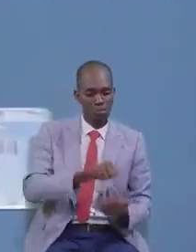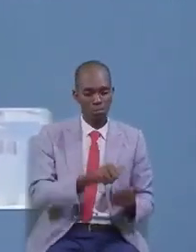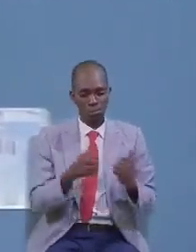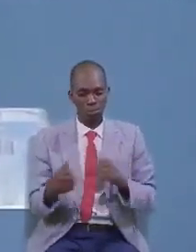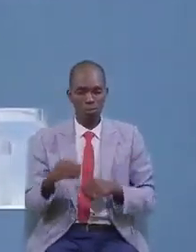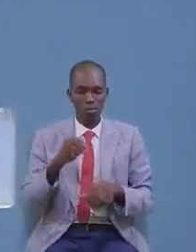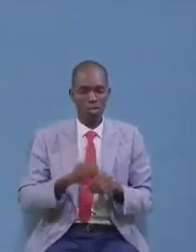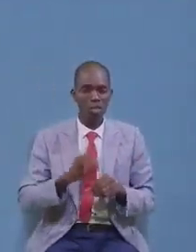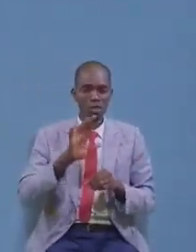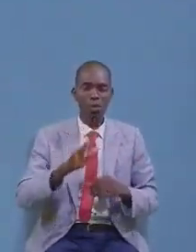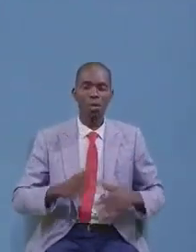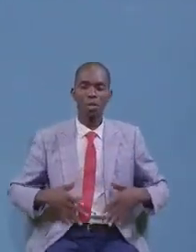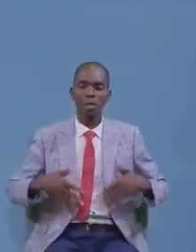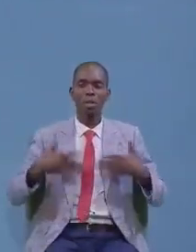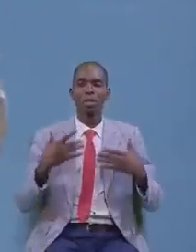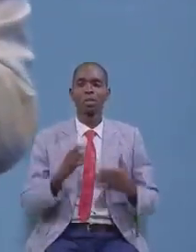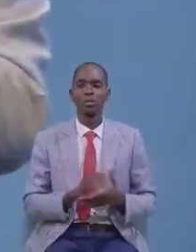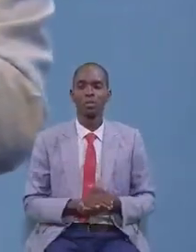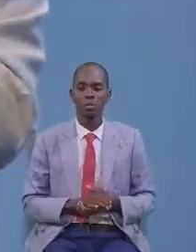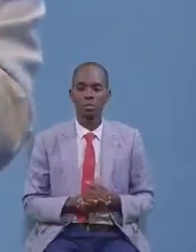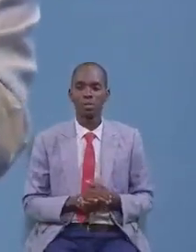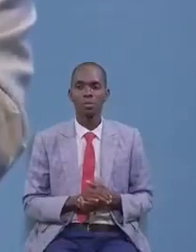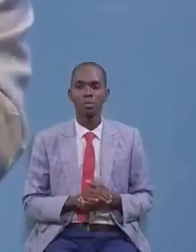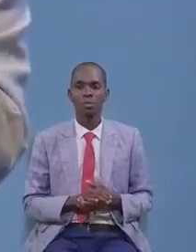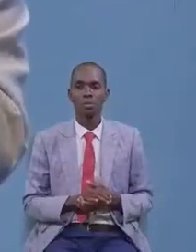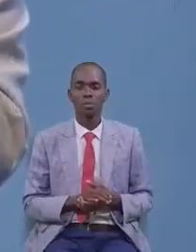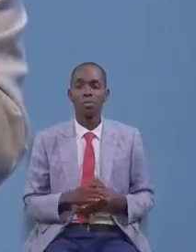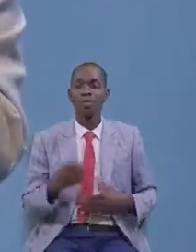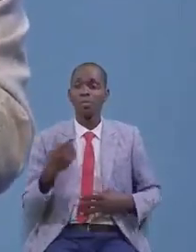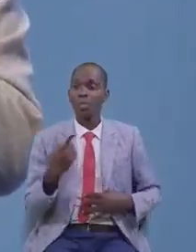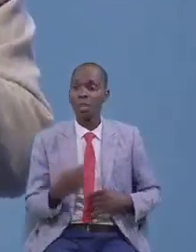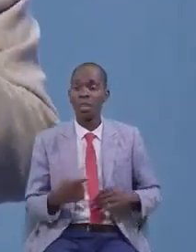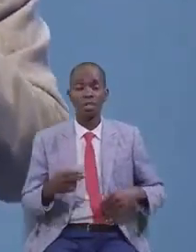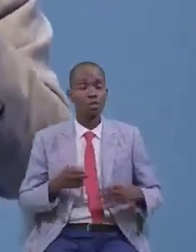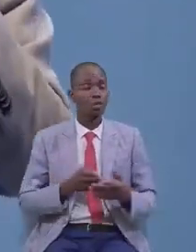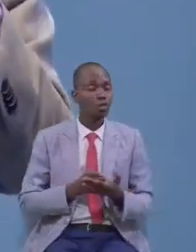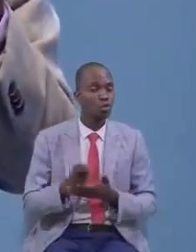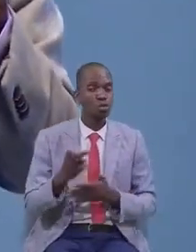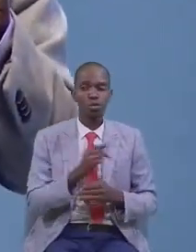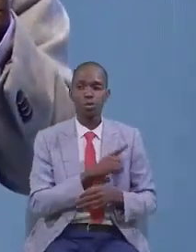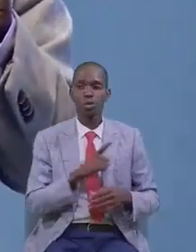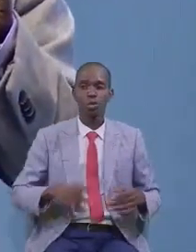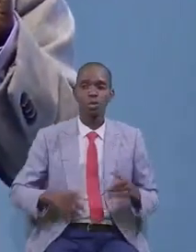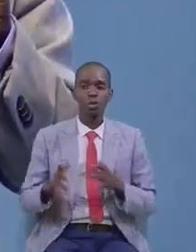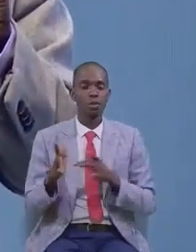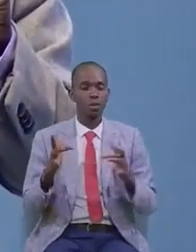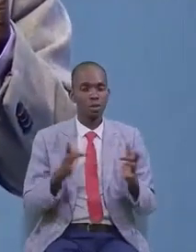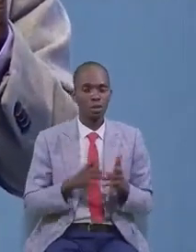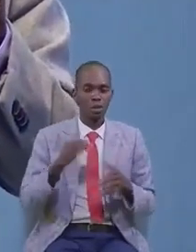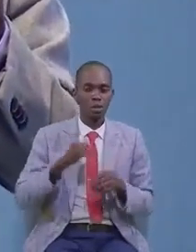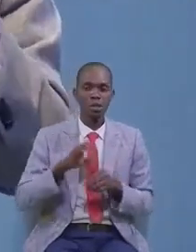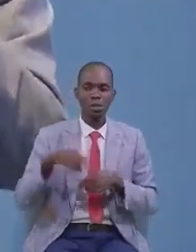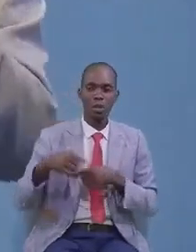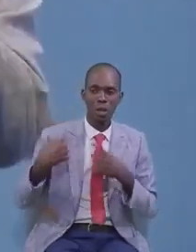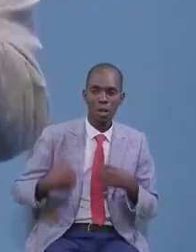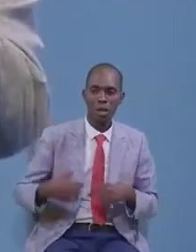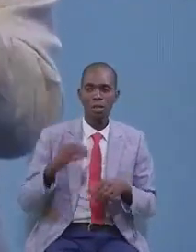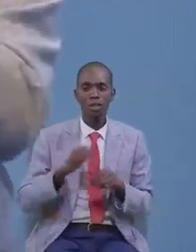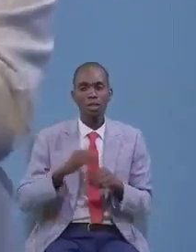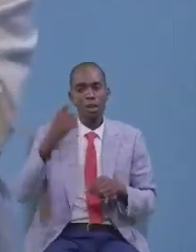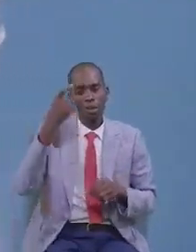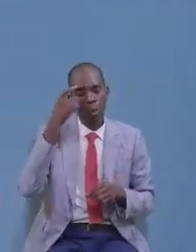life, ఆయన మీ జీవితంలో తన సత్యానికి సంబంధించిన నిశ్చయతనిస్తున్నాడు. The Lord Jesus in your heart, in your mind, in